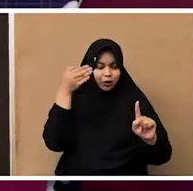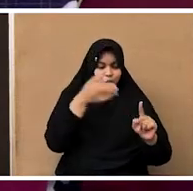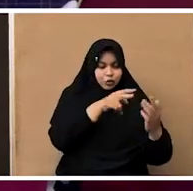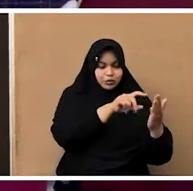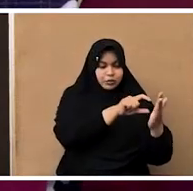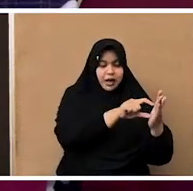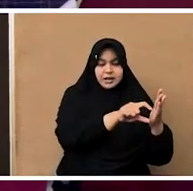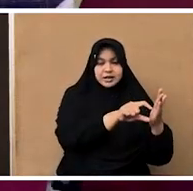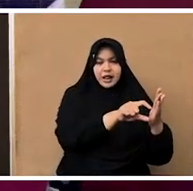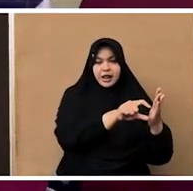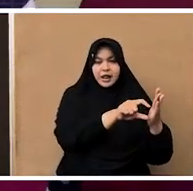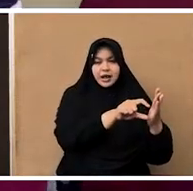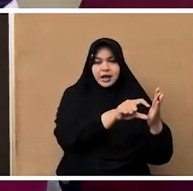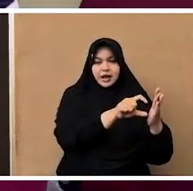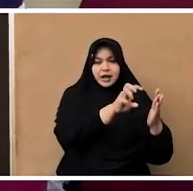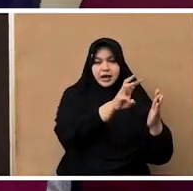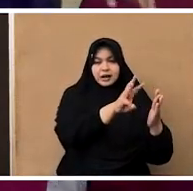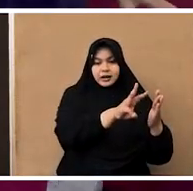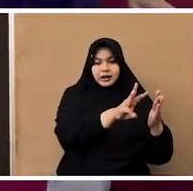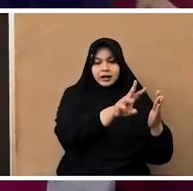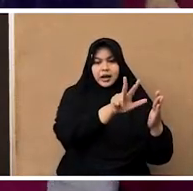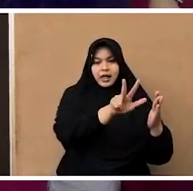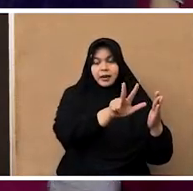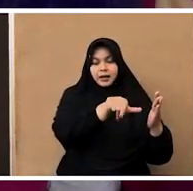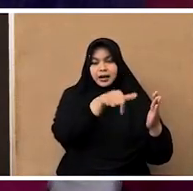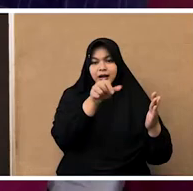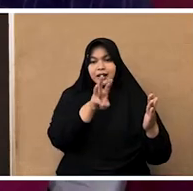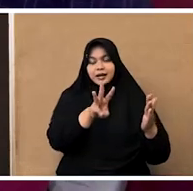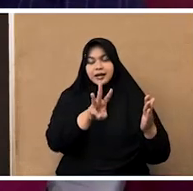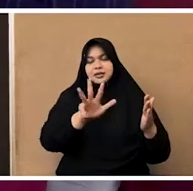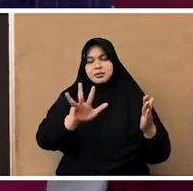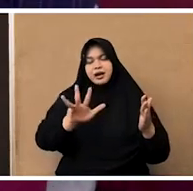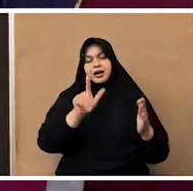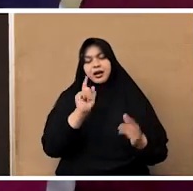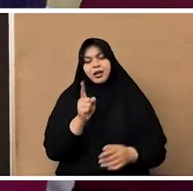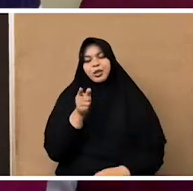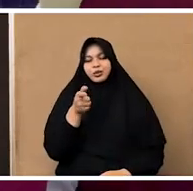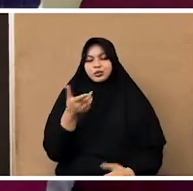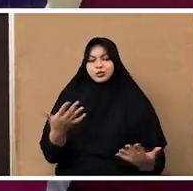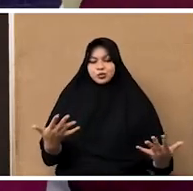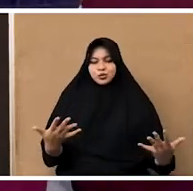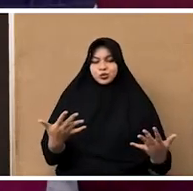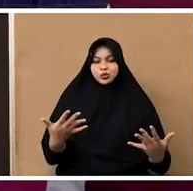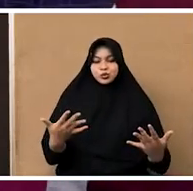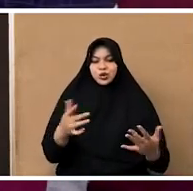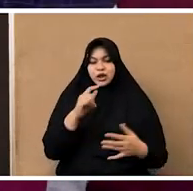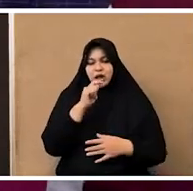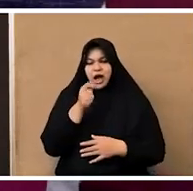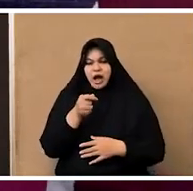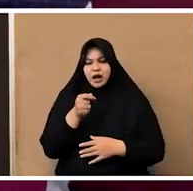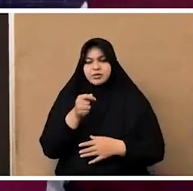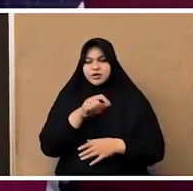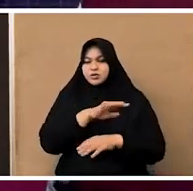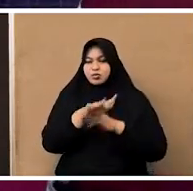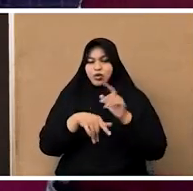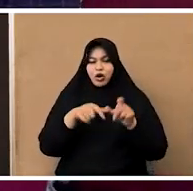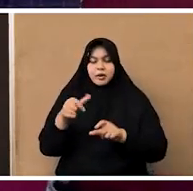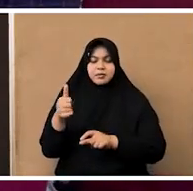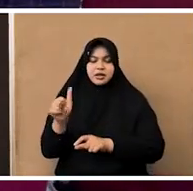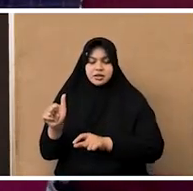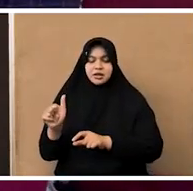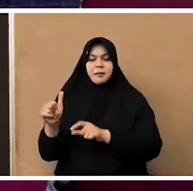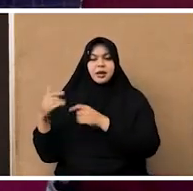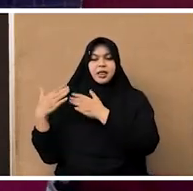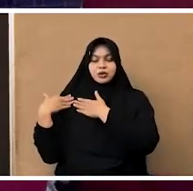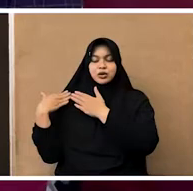kepada Pasal berapa 3839 memang ya itu jadi dianggap sebagai orang yang mampu bertanggung jawab